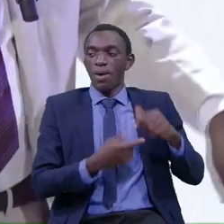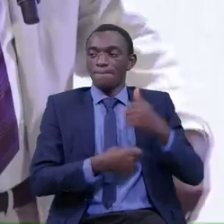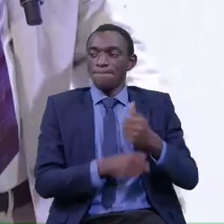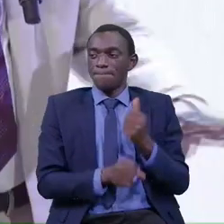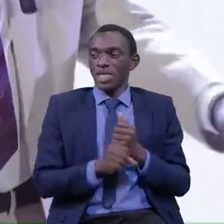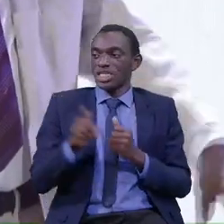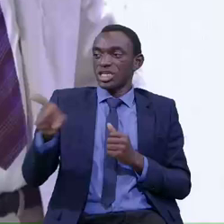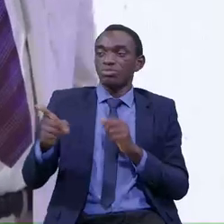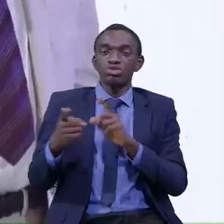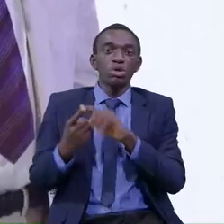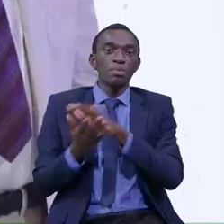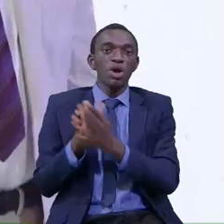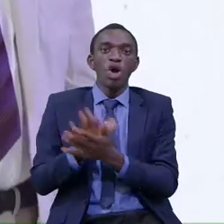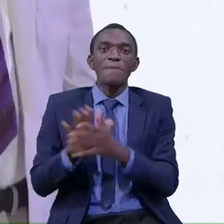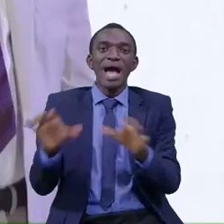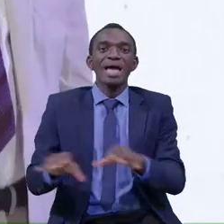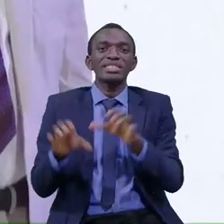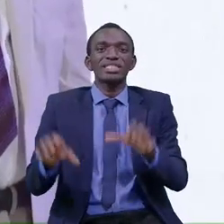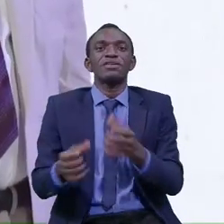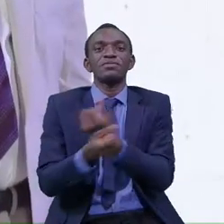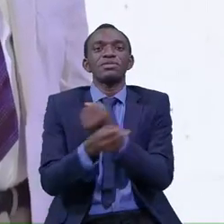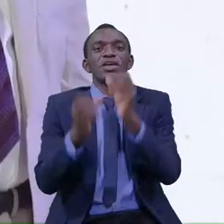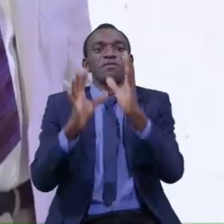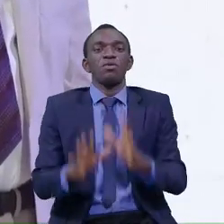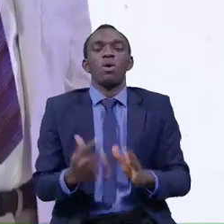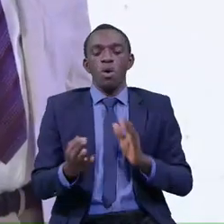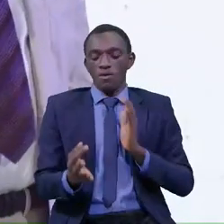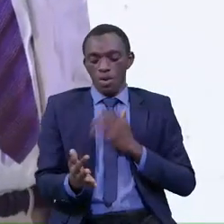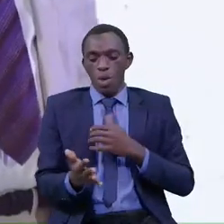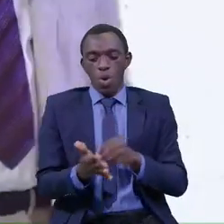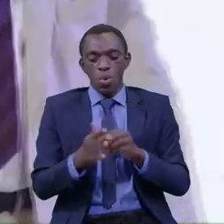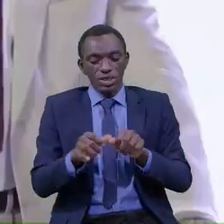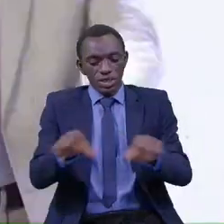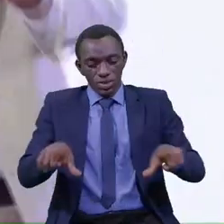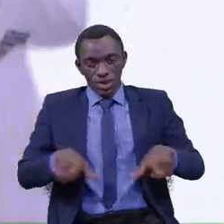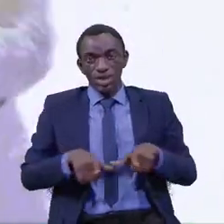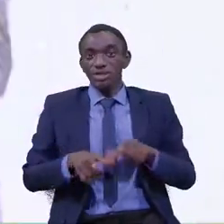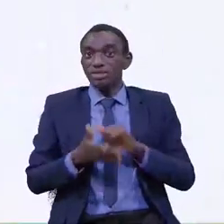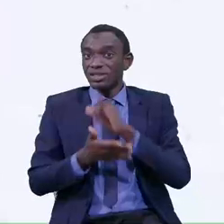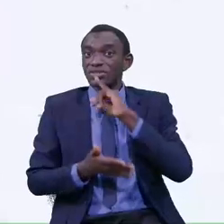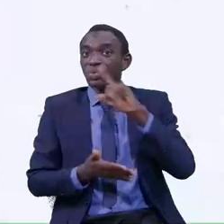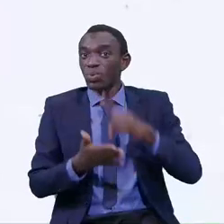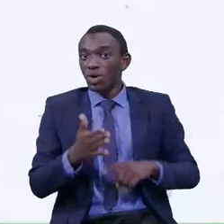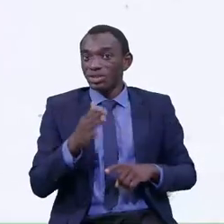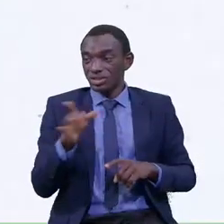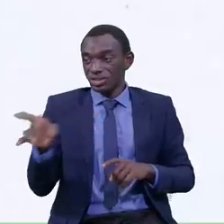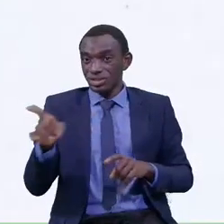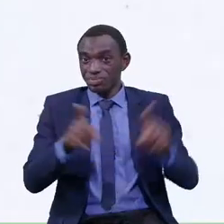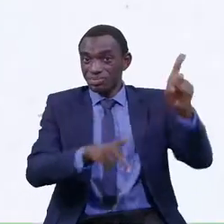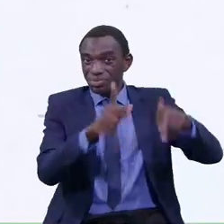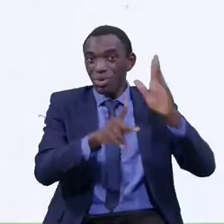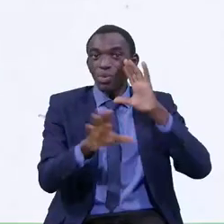soit le sauveur actif de cette localité. C'est ce qu'ils vont te faire si tu n'as pas